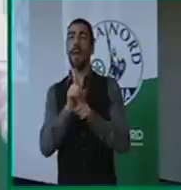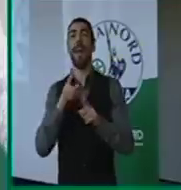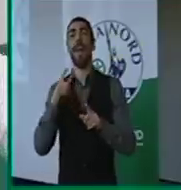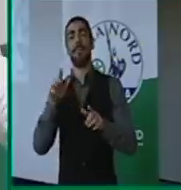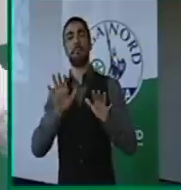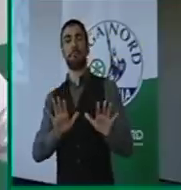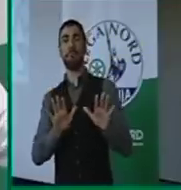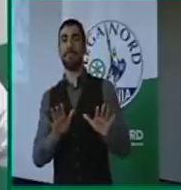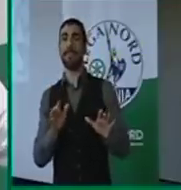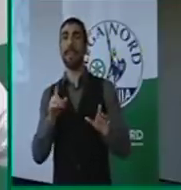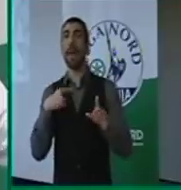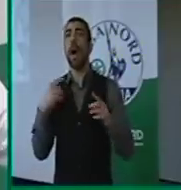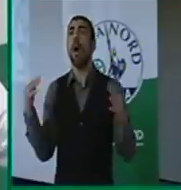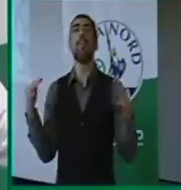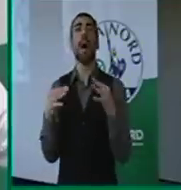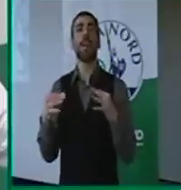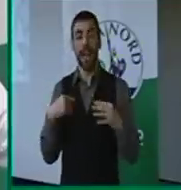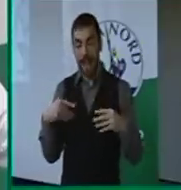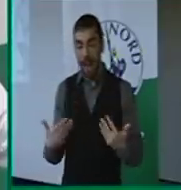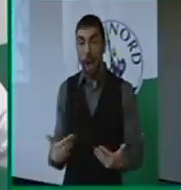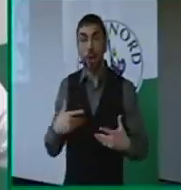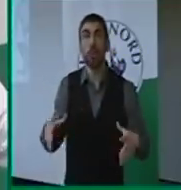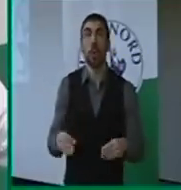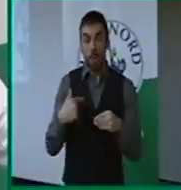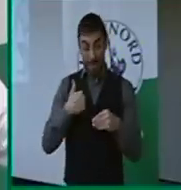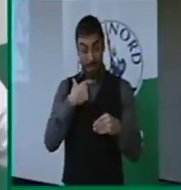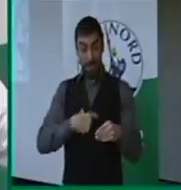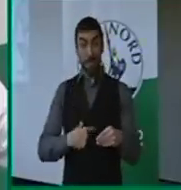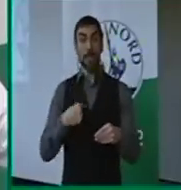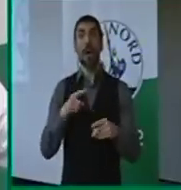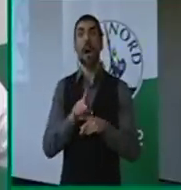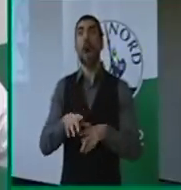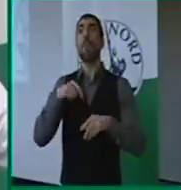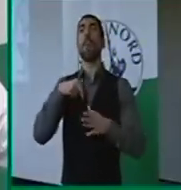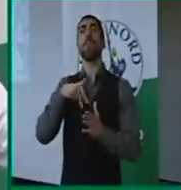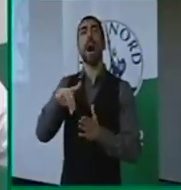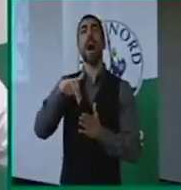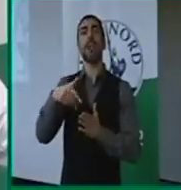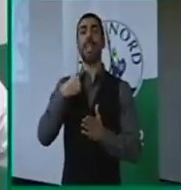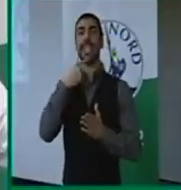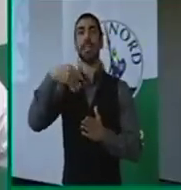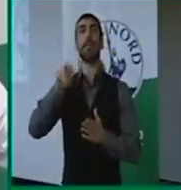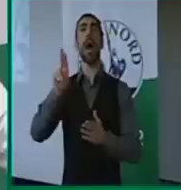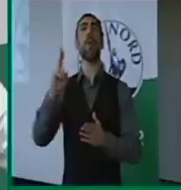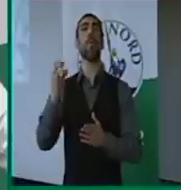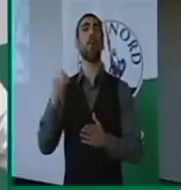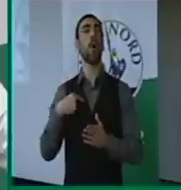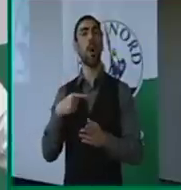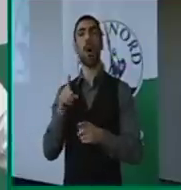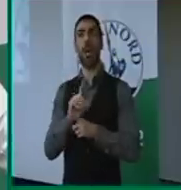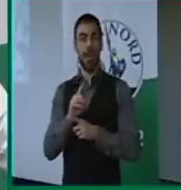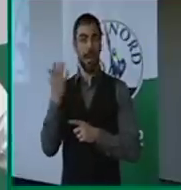acque siamo in battaglia comincia con oggi per quanto mi riguarda la lunga marcia di Mao che da una